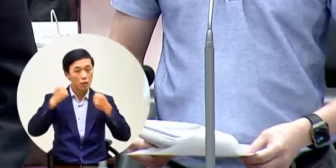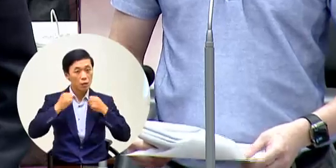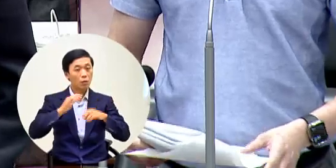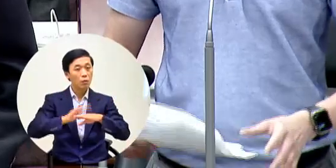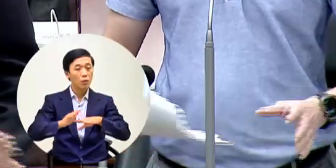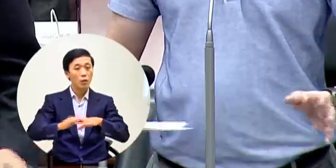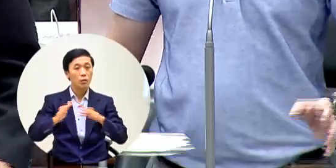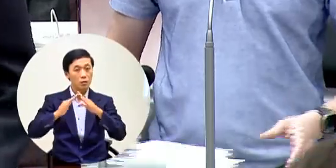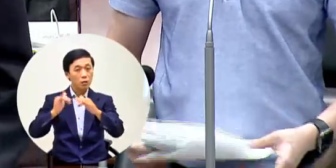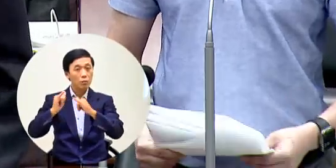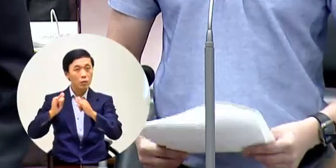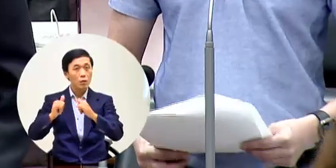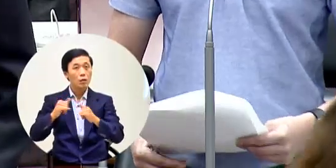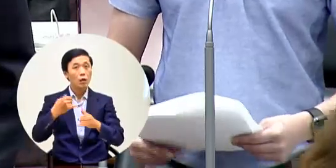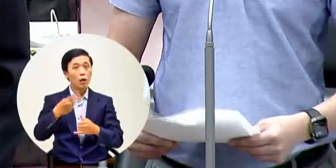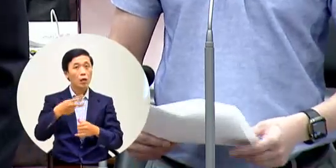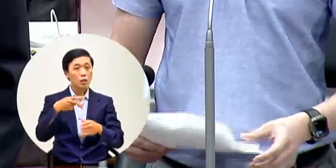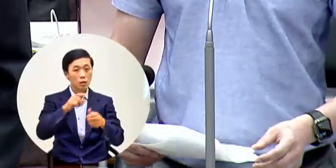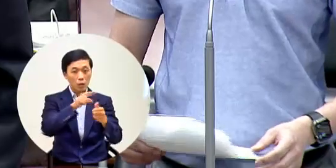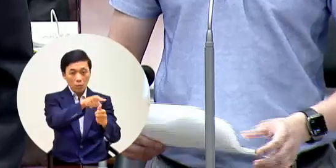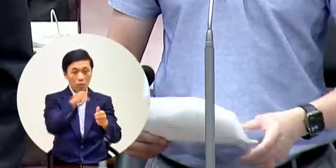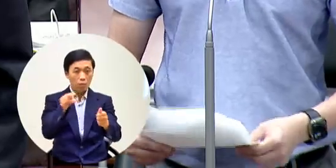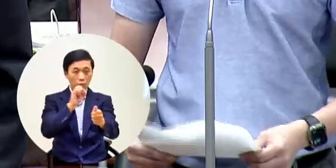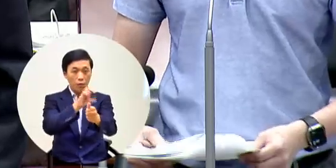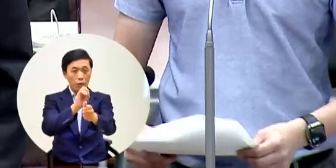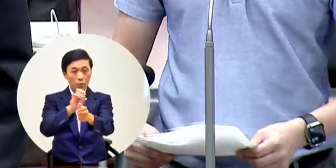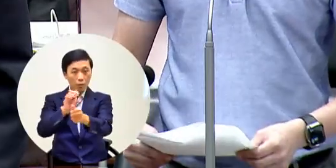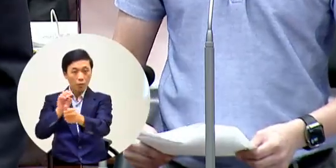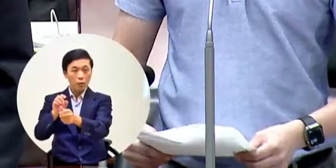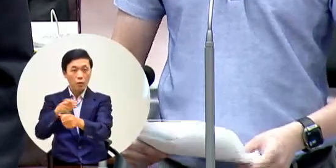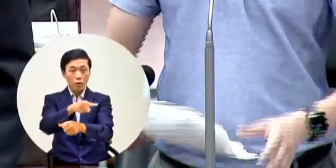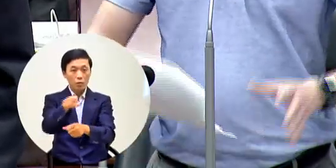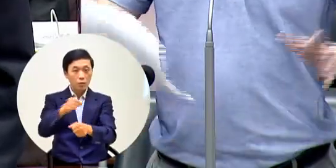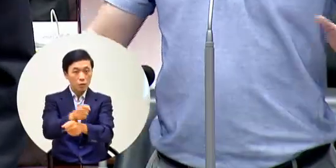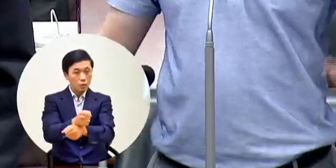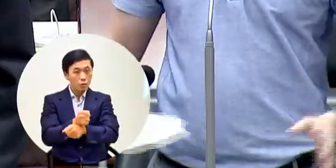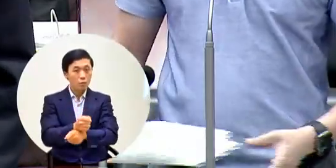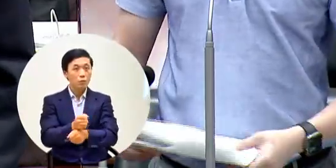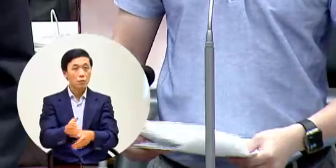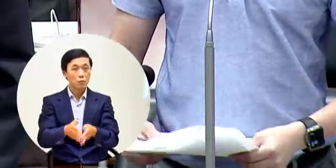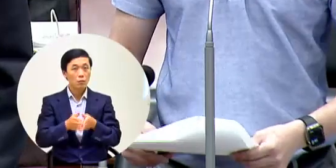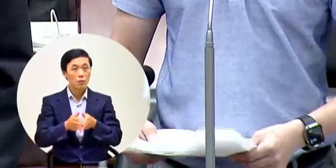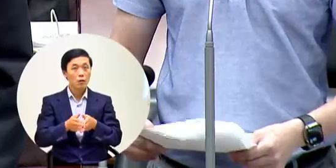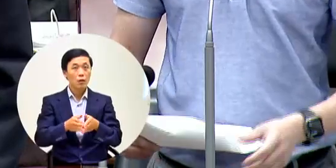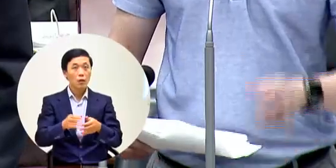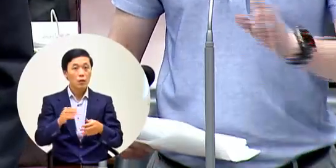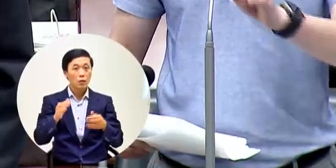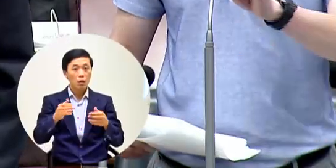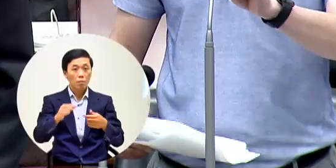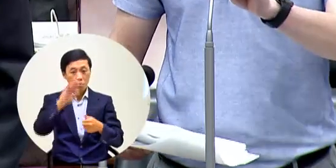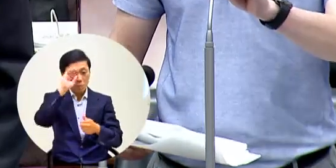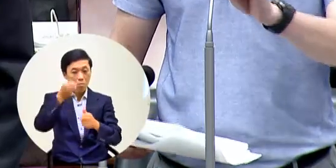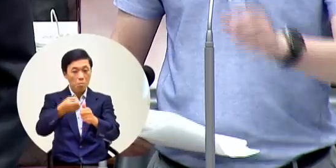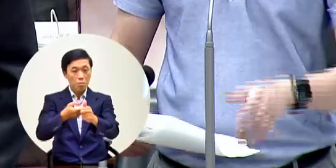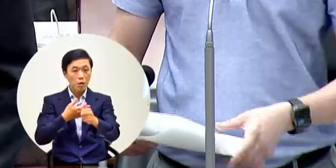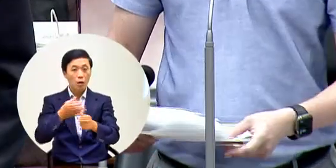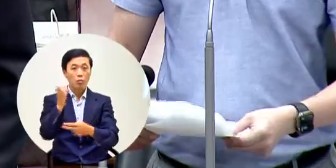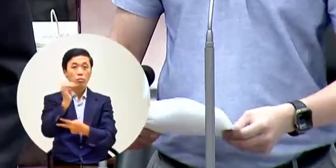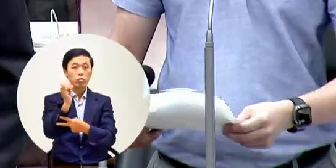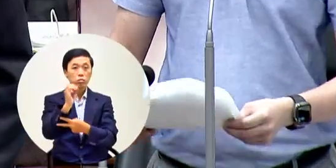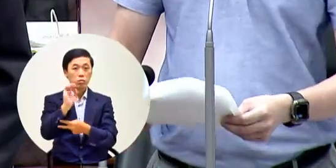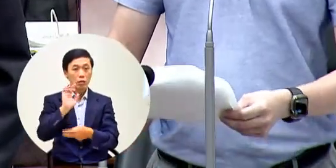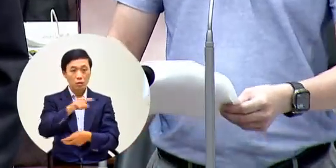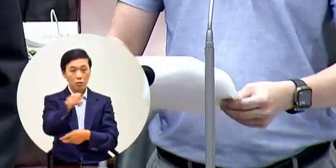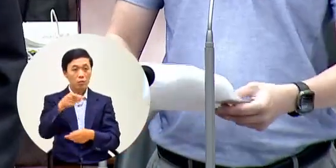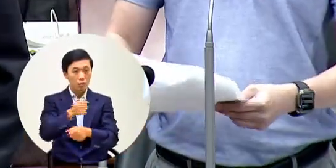甚至讲咱的。 是要跟告知讲哦，各位嘛是要注意。 对。 哦，虽然是零确诊，但是也是要注意啊。 是。